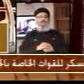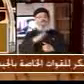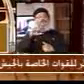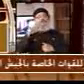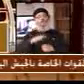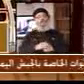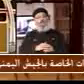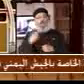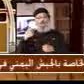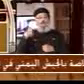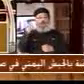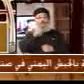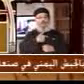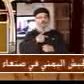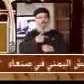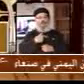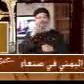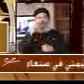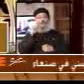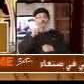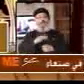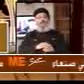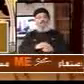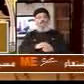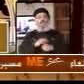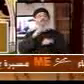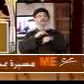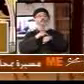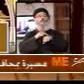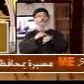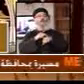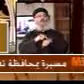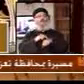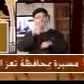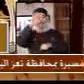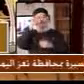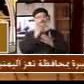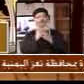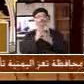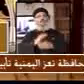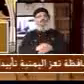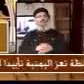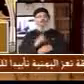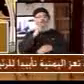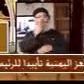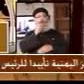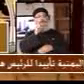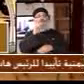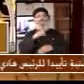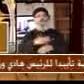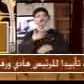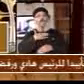يمكن من السير المشهورة في وقت محمد علي باشا مؤسس مصر الحديثة